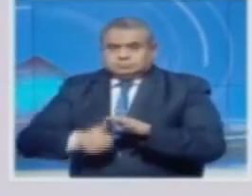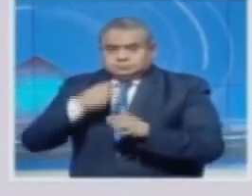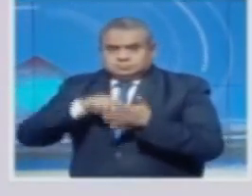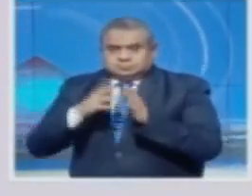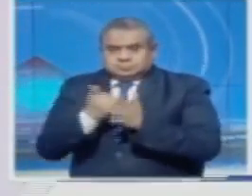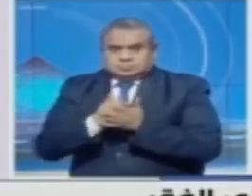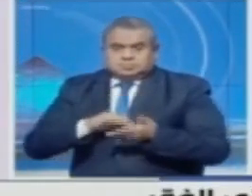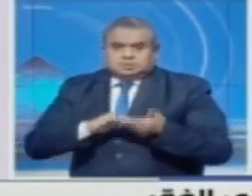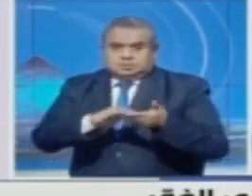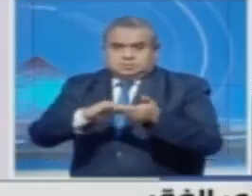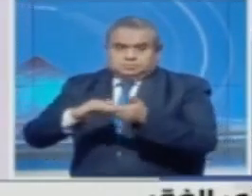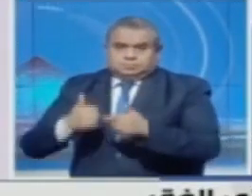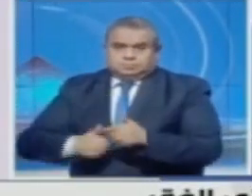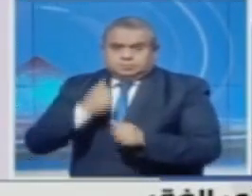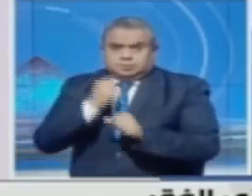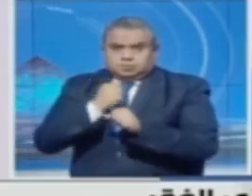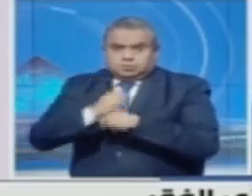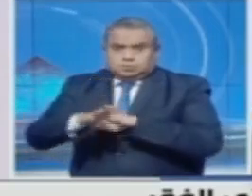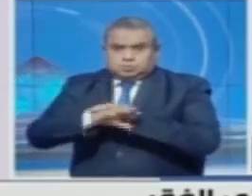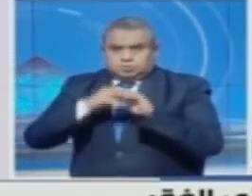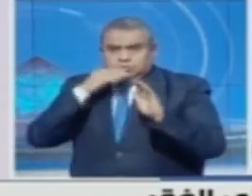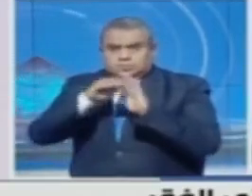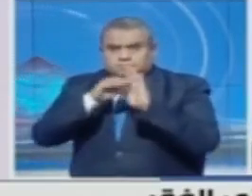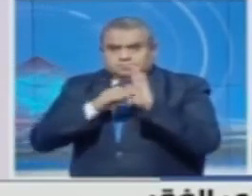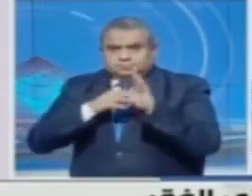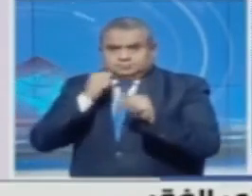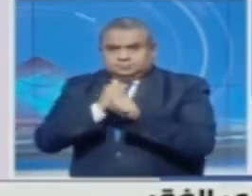وأول شيء لدينا اليوم أن نواجه الفقر.